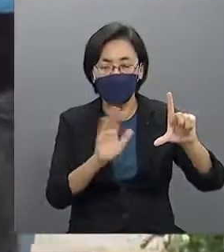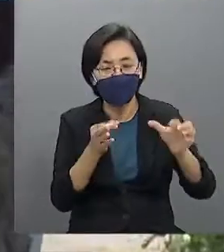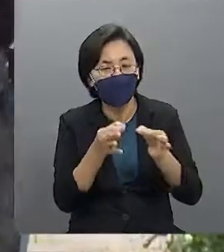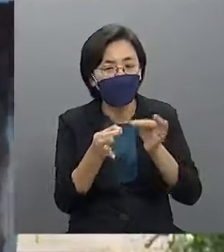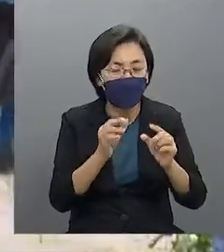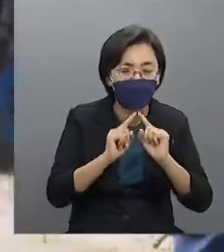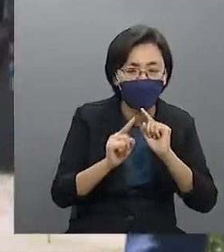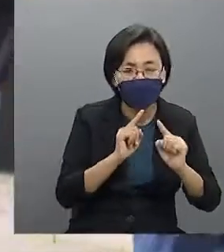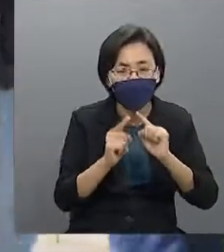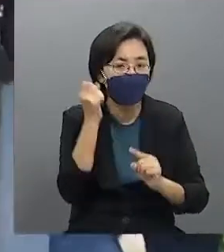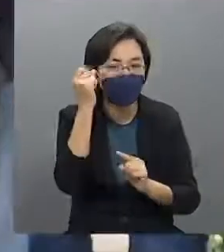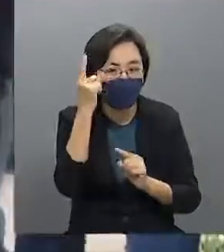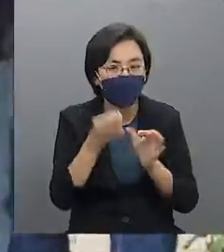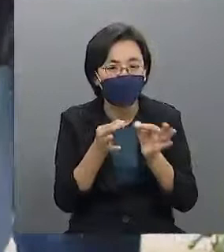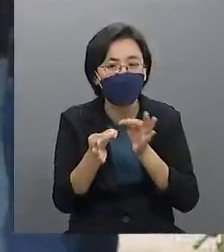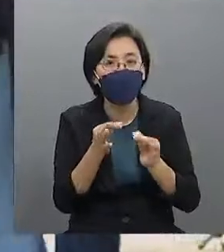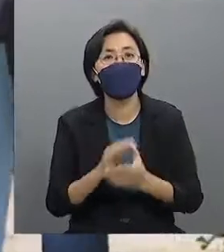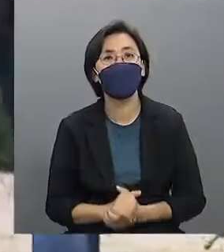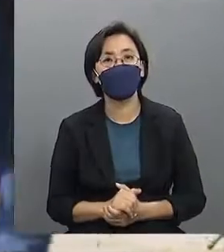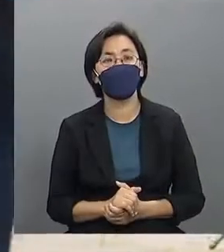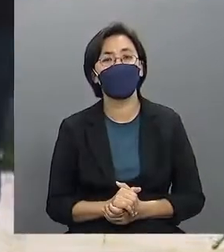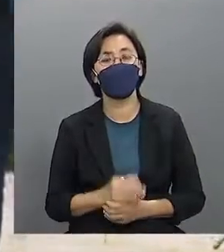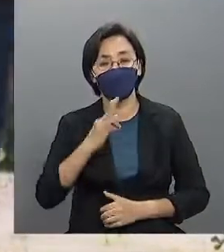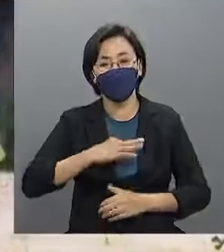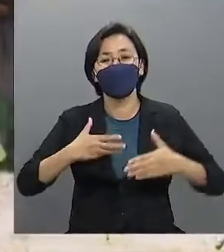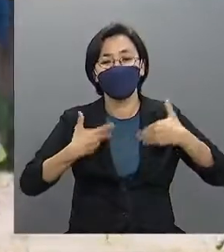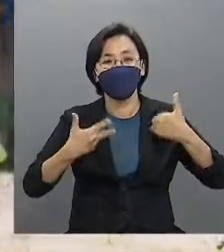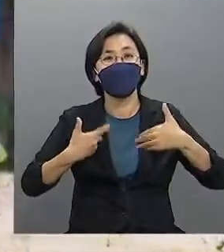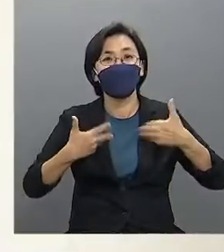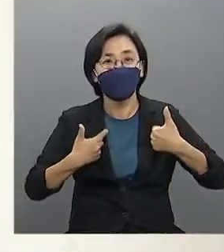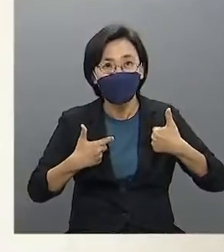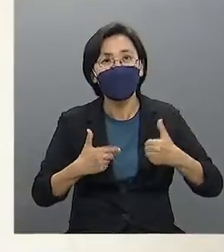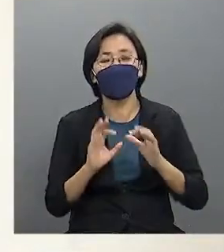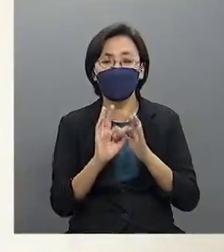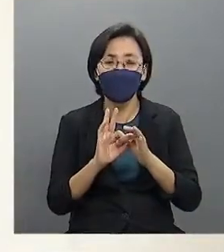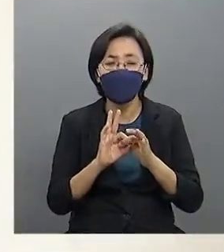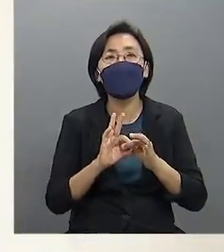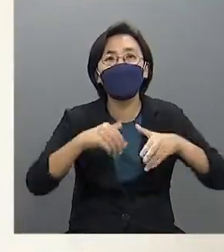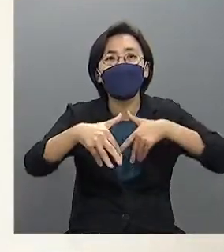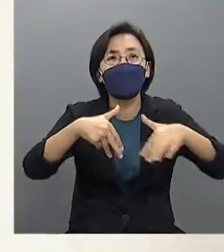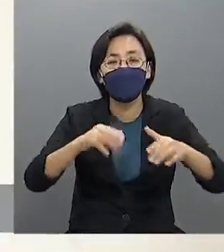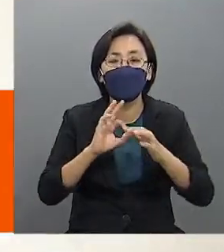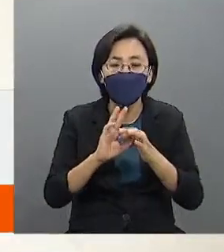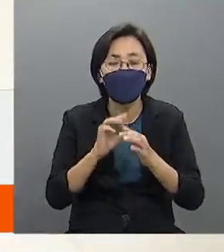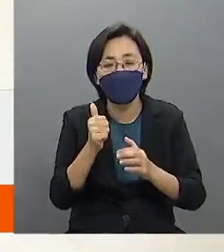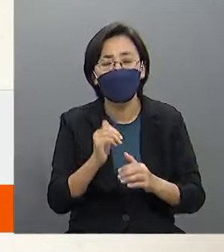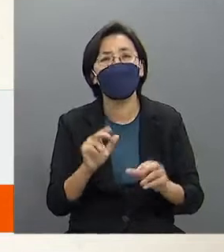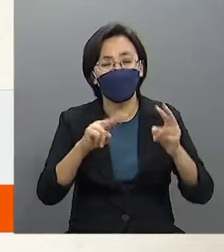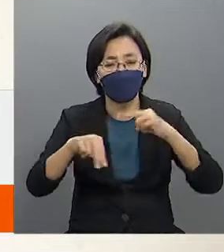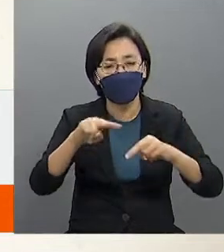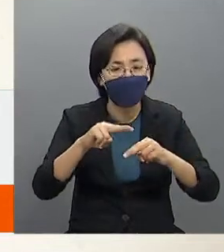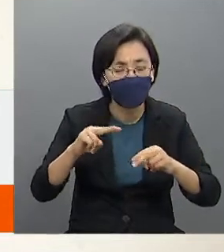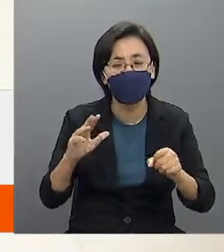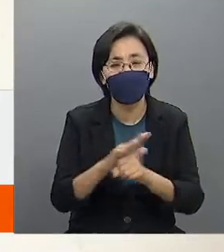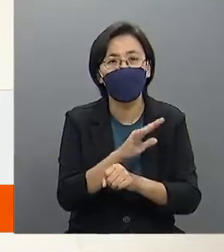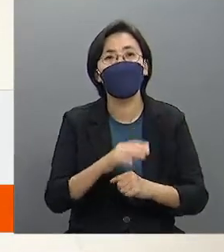เข้าใจ รู้สึกดีใจค่ะที่เป็นห่วงใยเฮาค่ะแล้วก็จะได้ดูแลทั่วถึงค่ะ